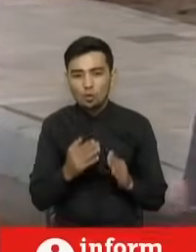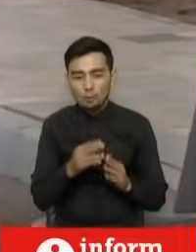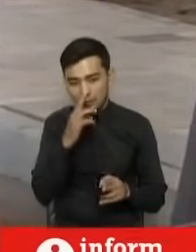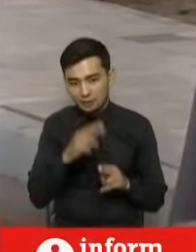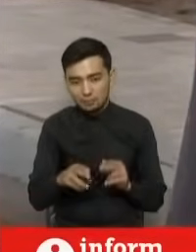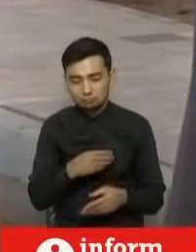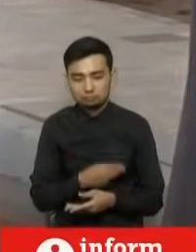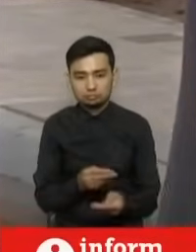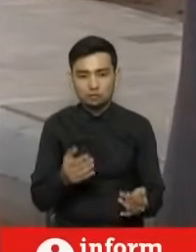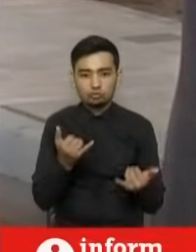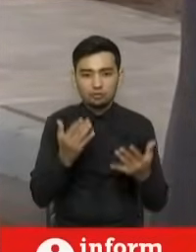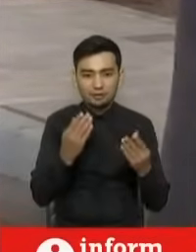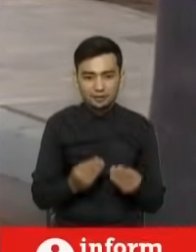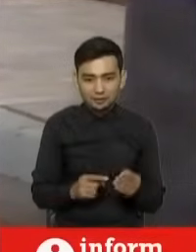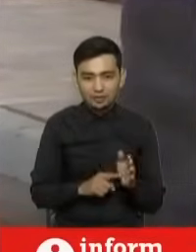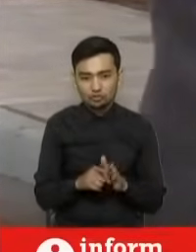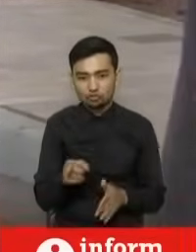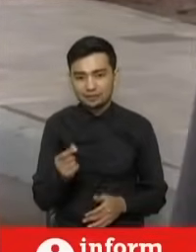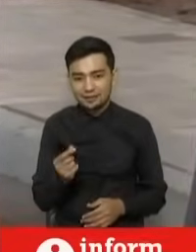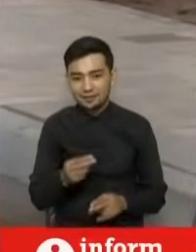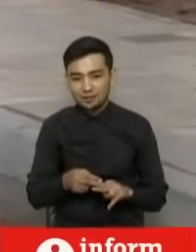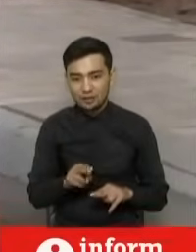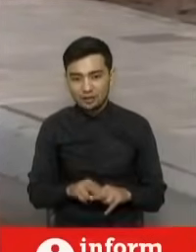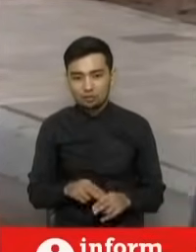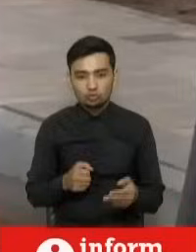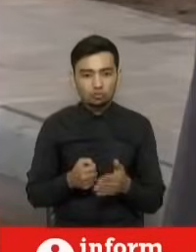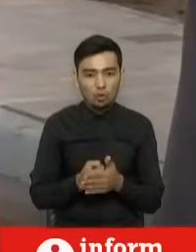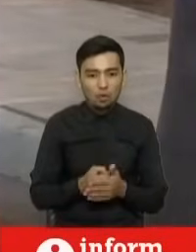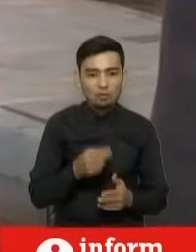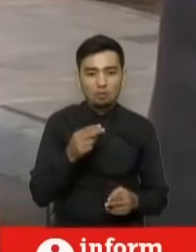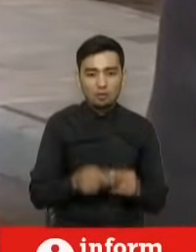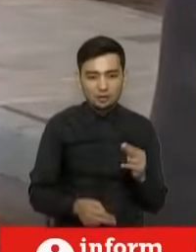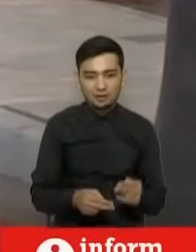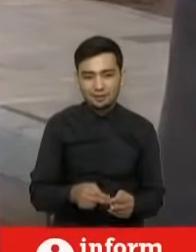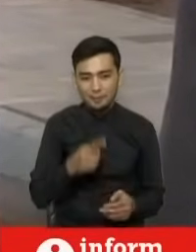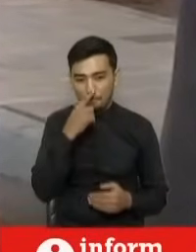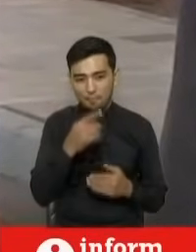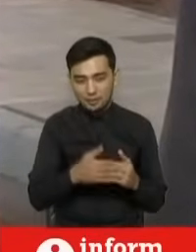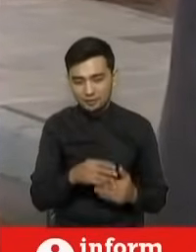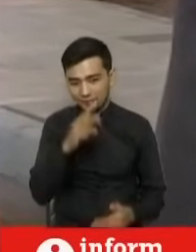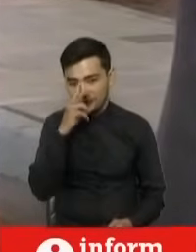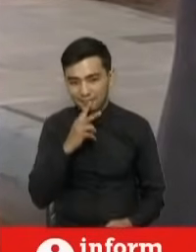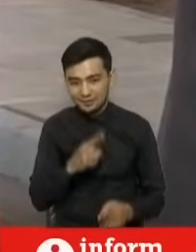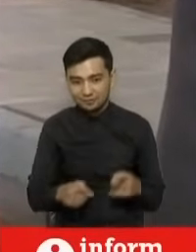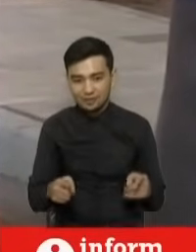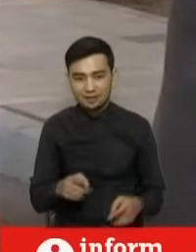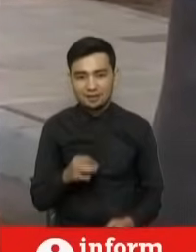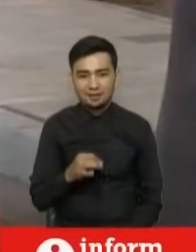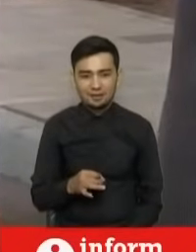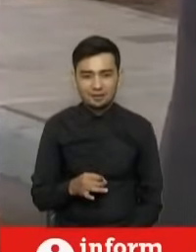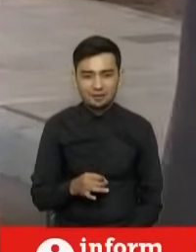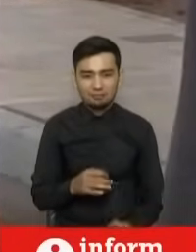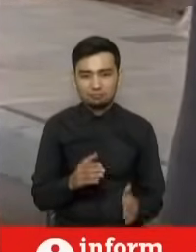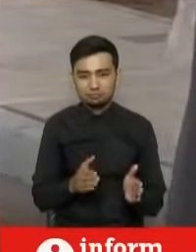вот на сегодняшний день, значит, на эти средства, значит, до конца, в течение вот ближайших 2 месяцев, значит,